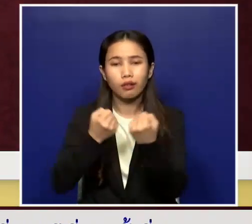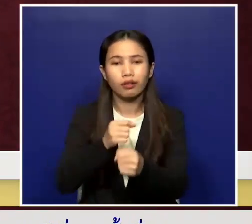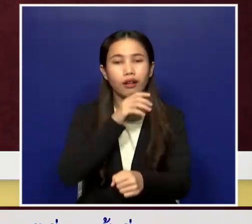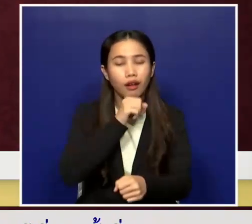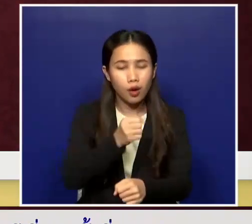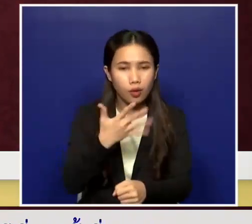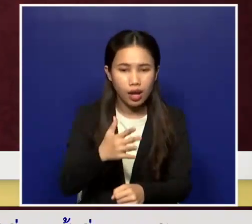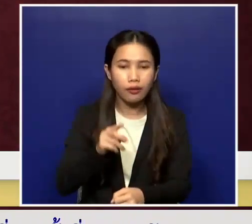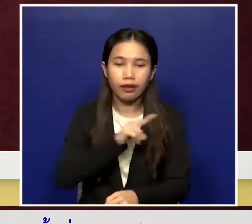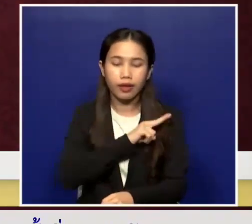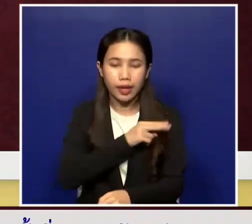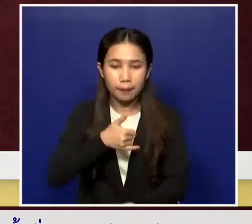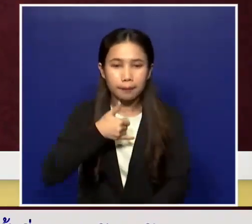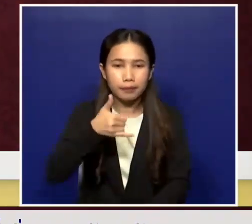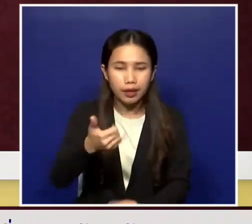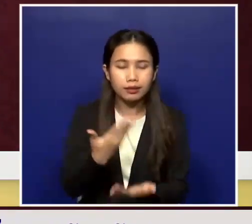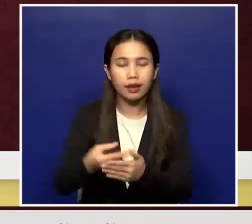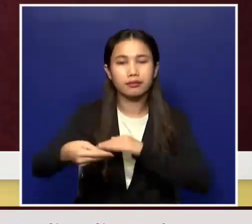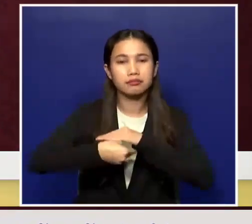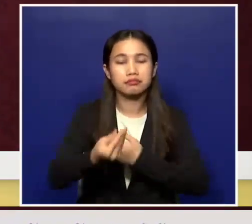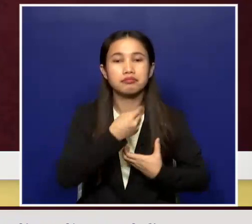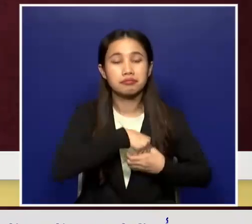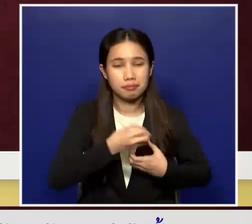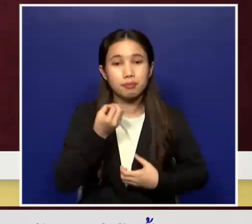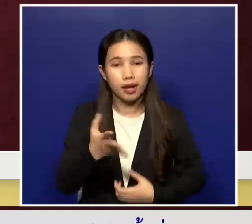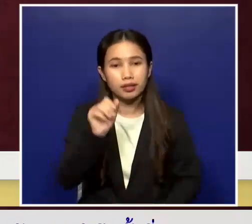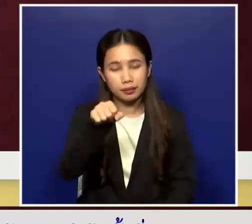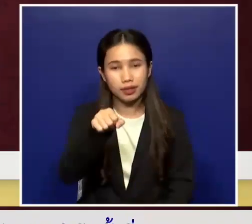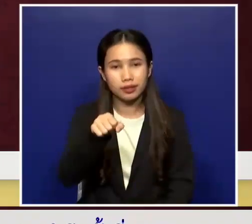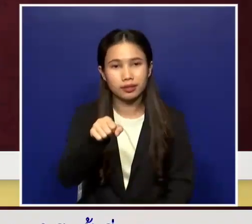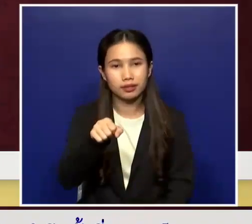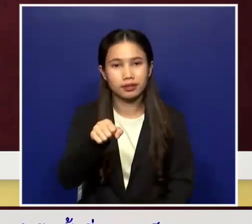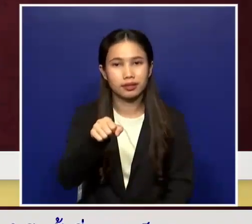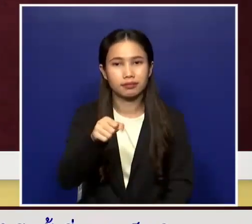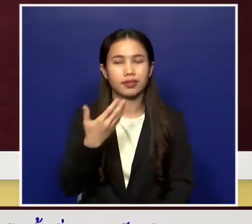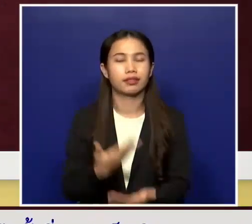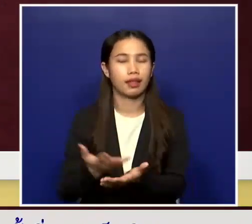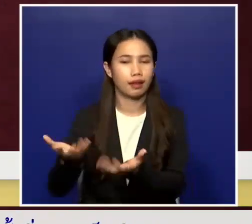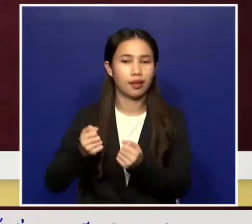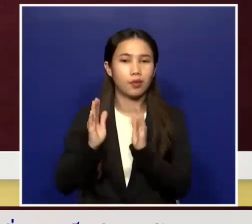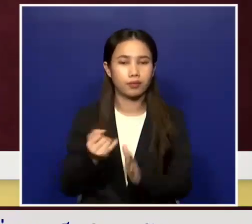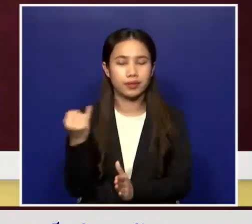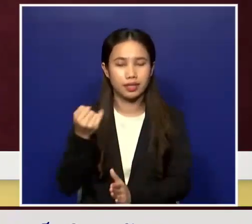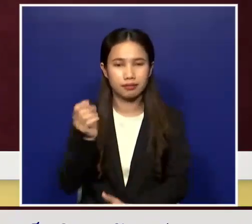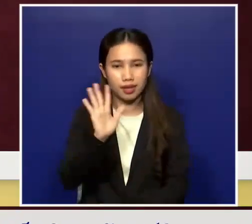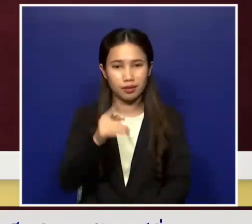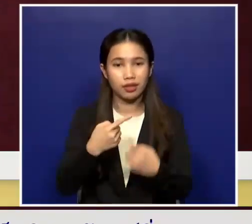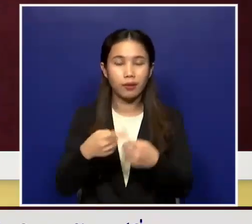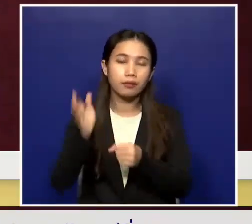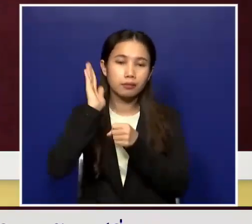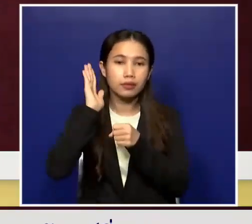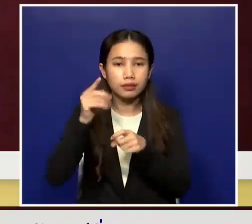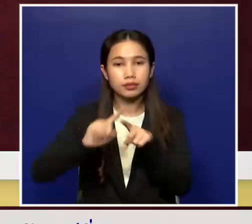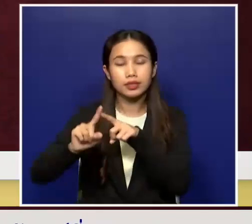ก็ต้องไปกุมเองกำไรมันเยอะสิแม่หนีเลยนี่ไงไม่รับเงินคนชั่วไงแล้วก็แถลงยกเว้นค่าปรับ3